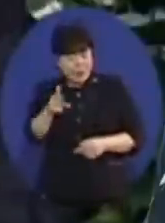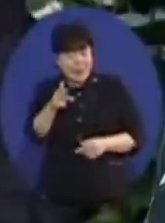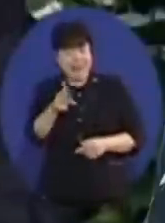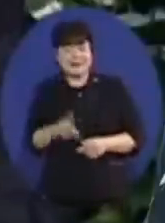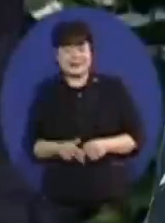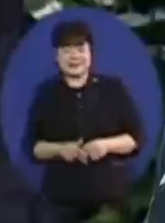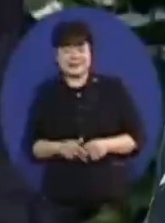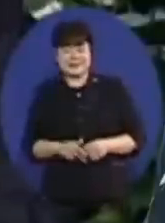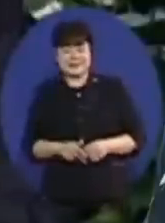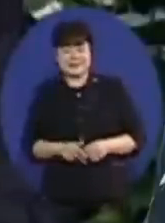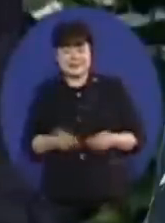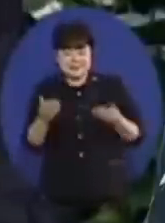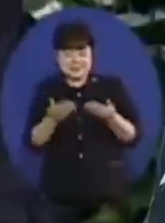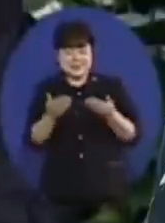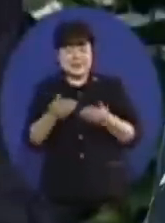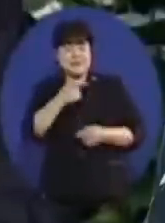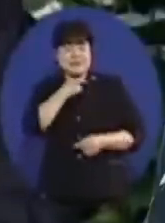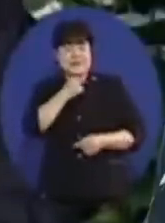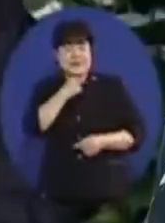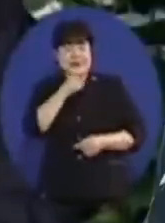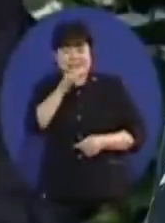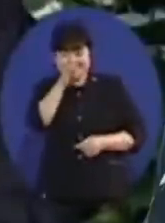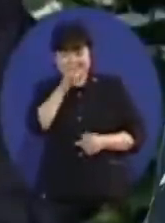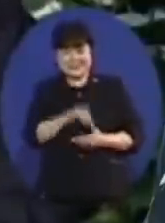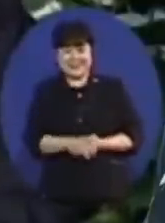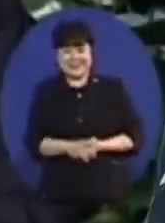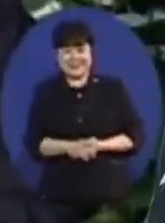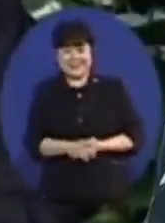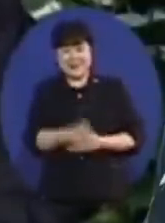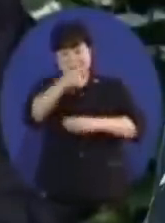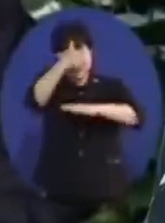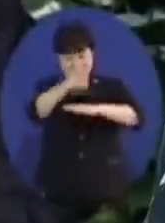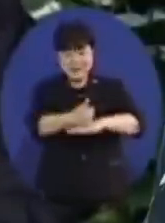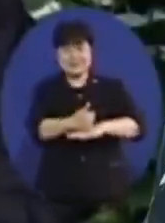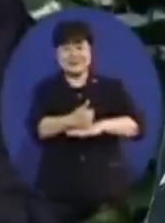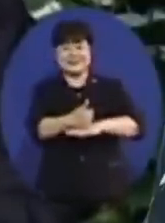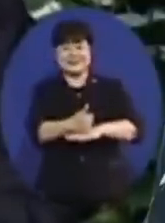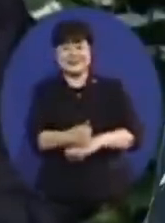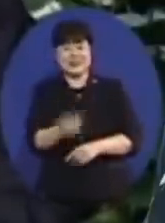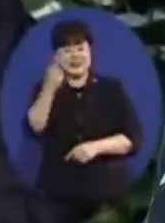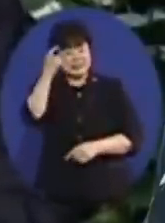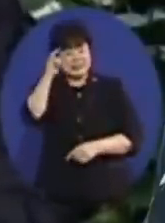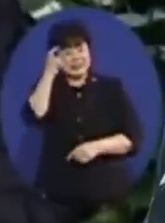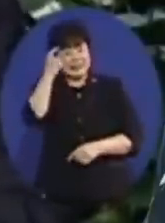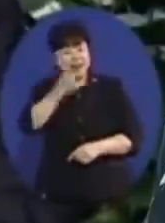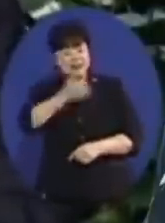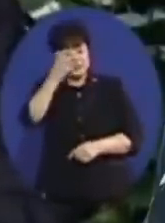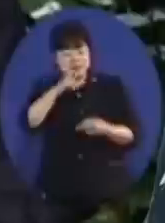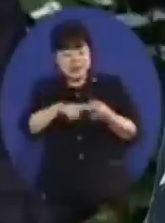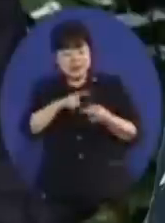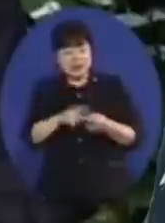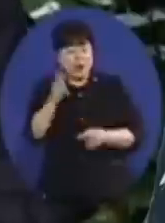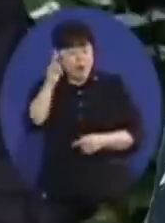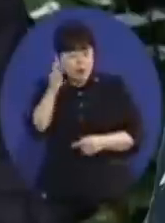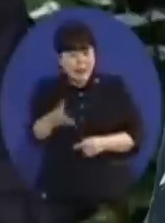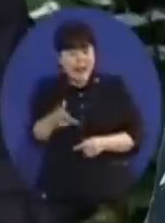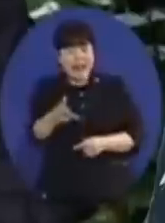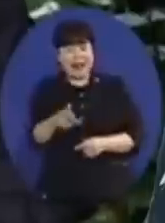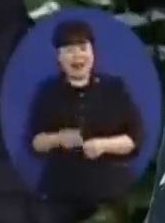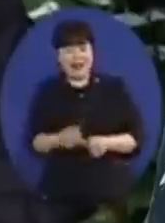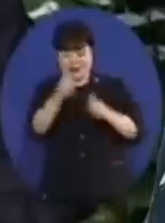호텔을 머릿속에 그랬던 것입니다 그러면 마침내 늘 상세하고 꿈꾸던 그 호텔의